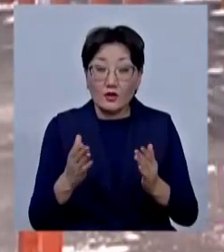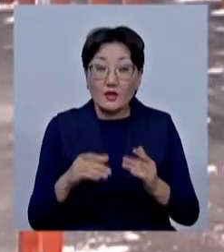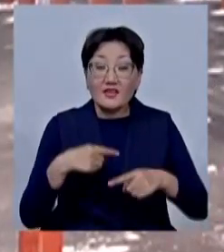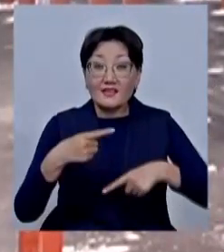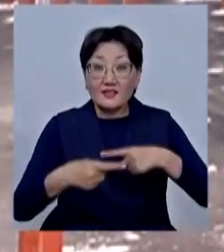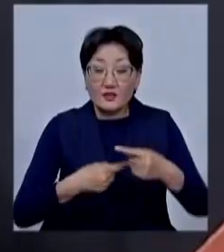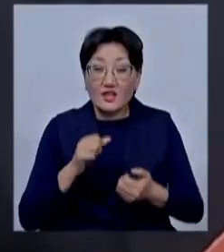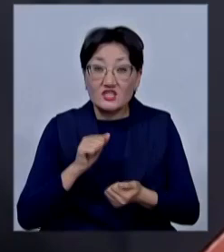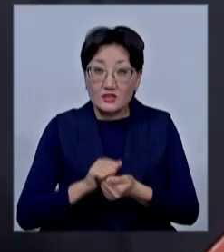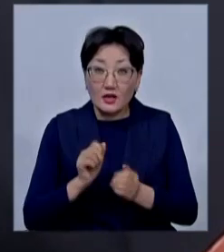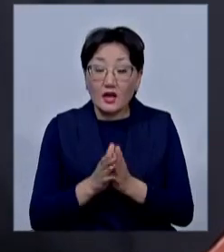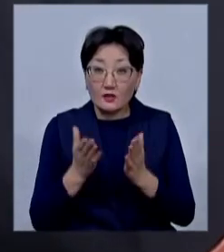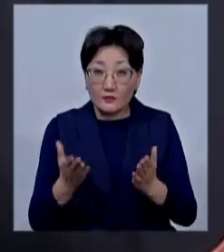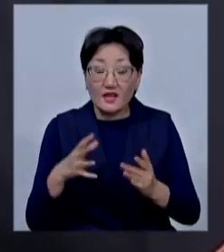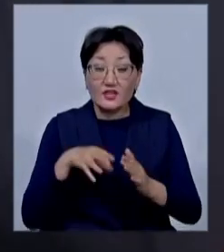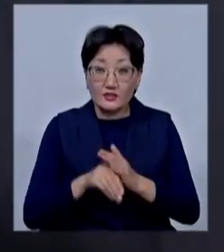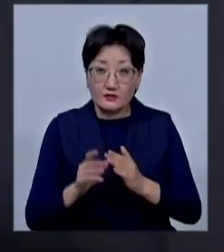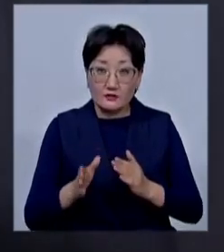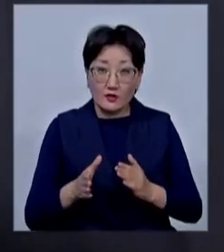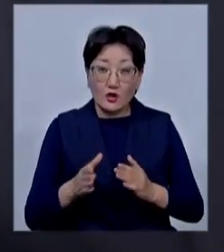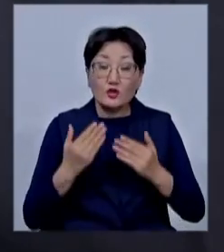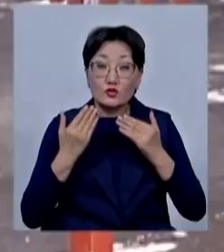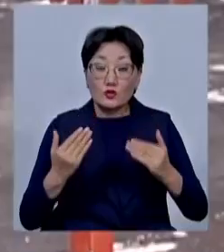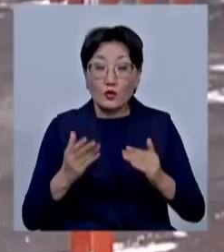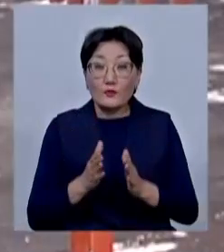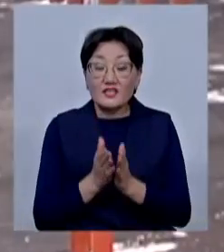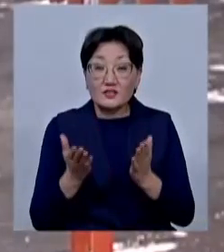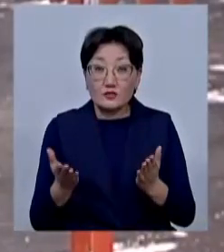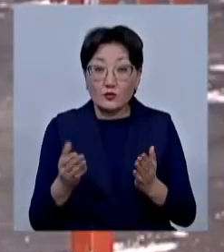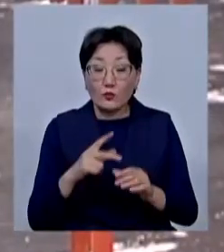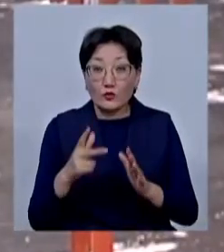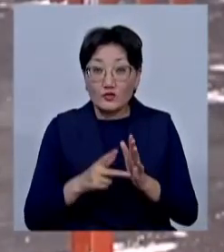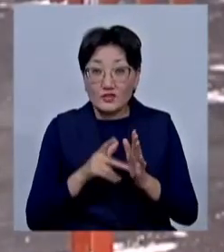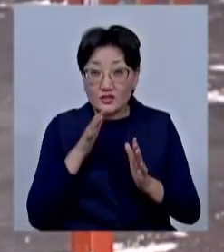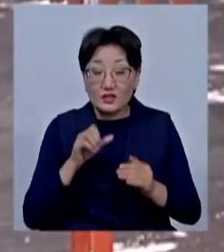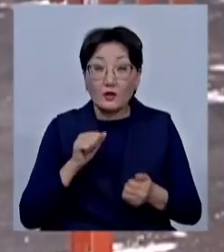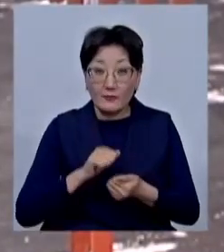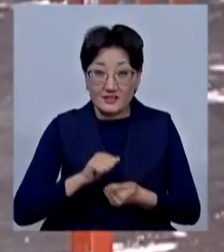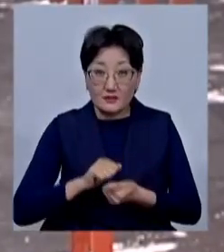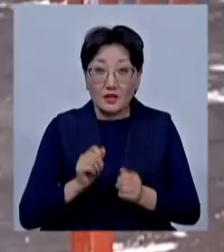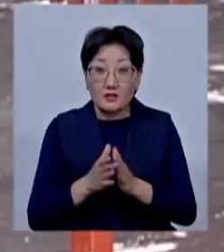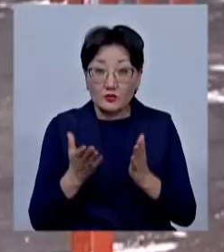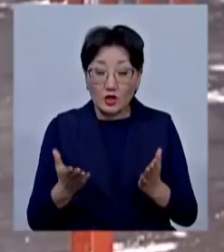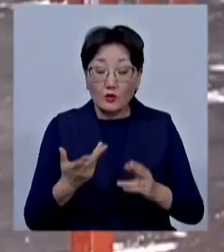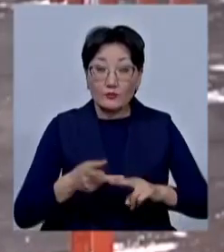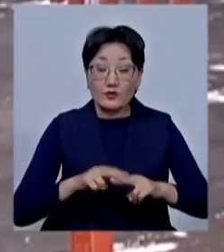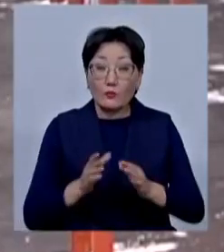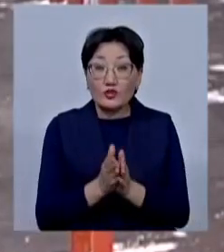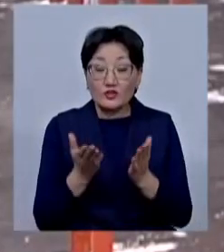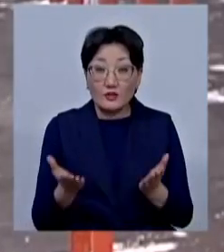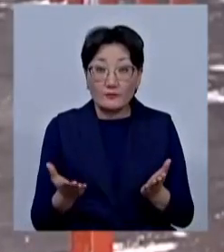келесі шығарылымына енеді. Мына соңғы шығарылымда 18 жыл шыққан бұл